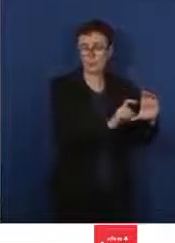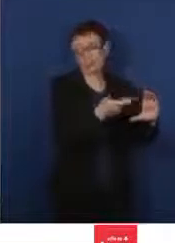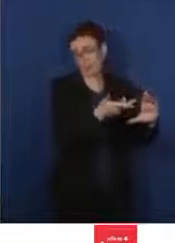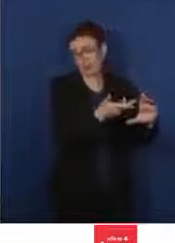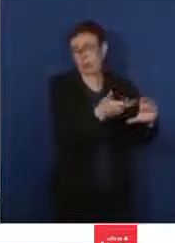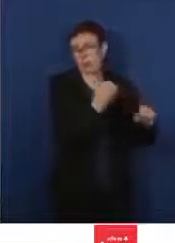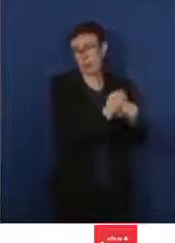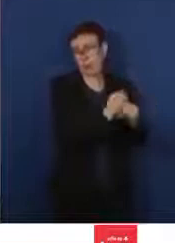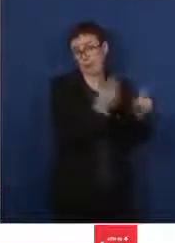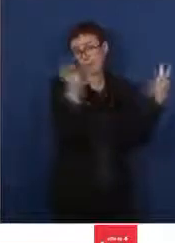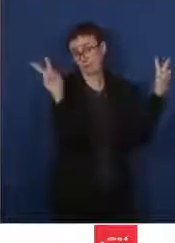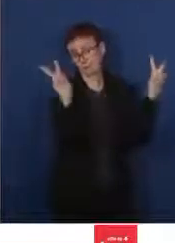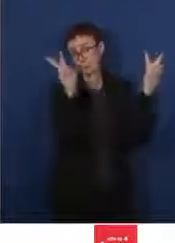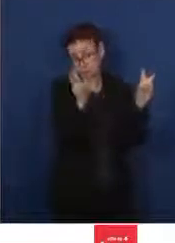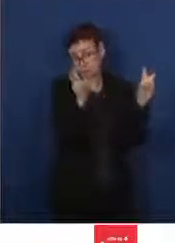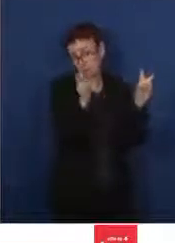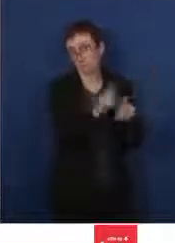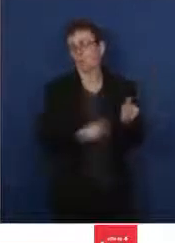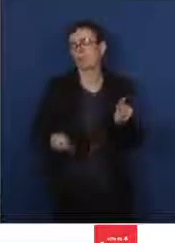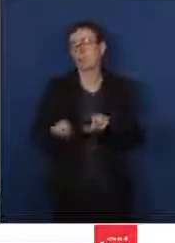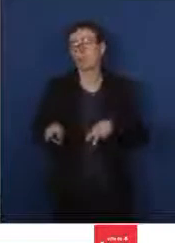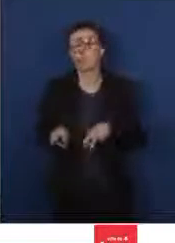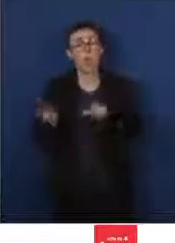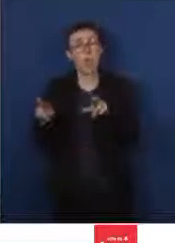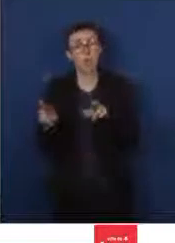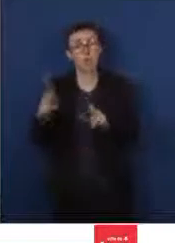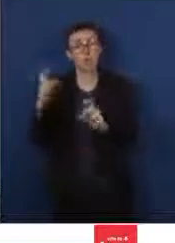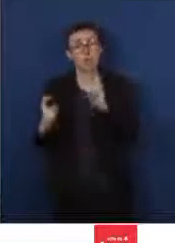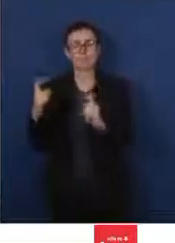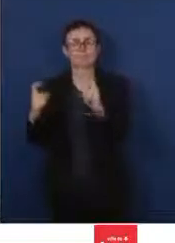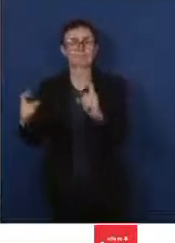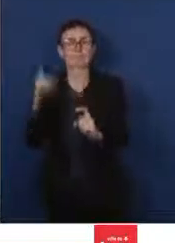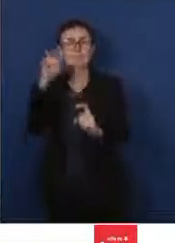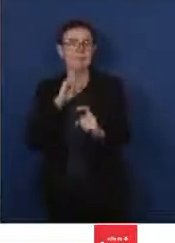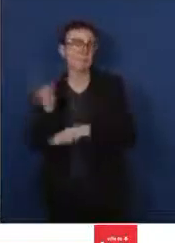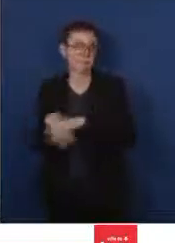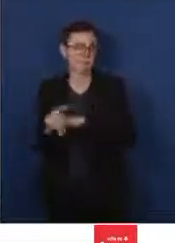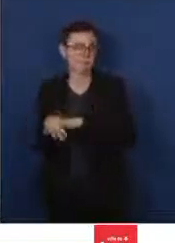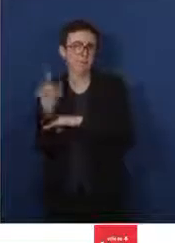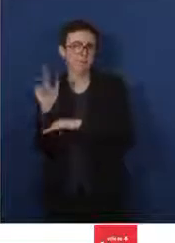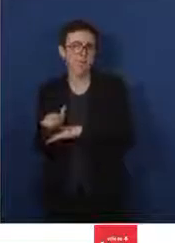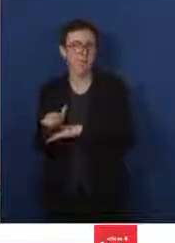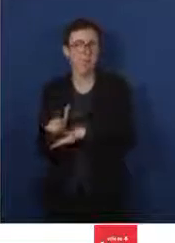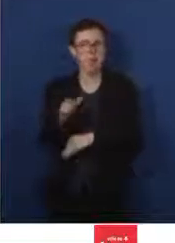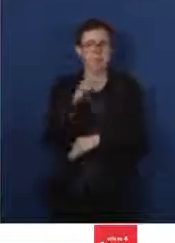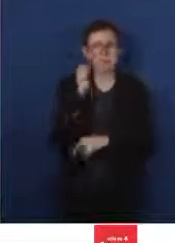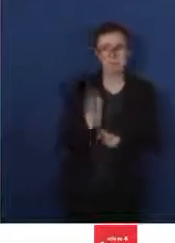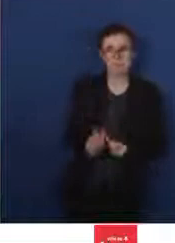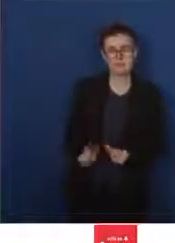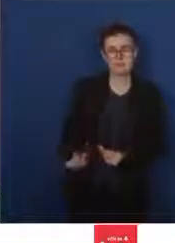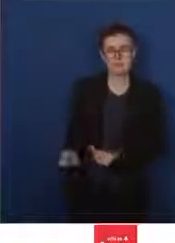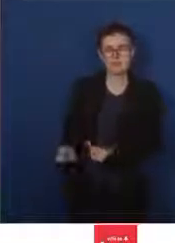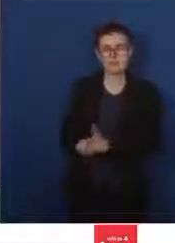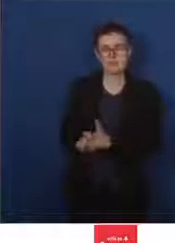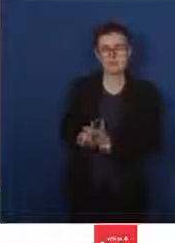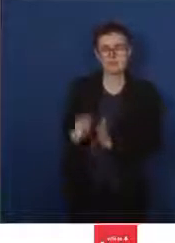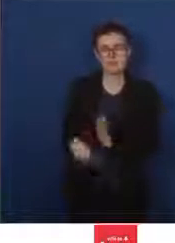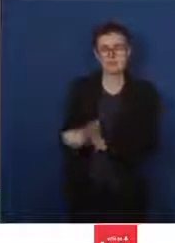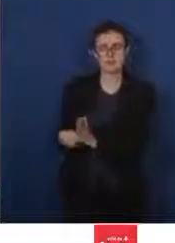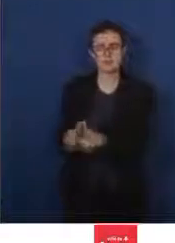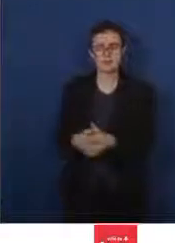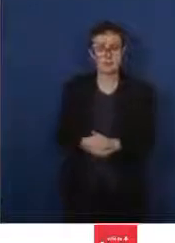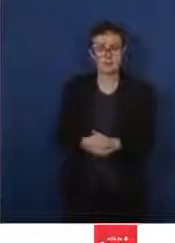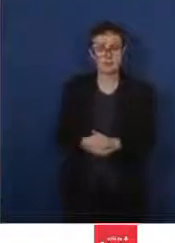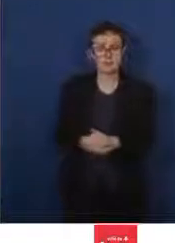l'œil sourcilleux de proxénètes impunis, peuvent-ils espérer qu'après quelques hospitalisations de passants